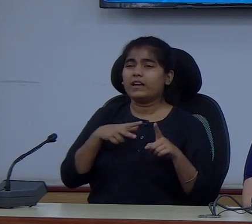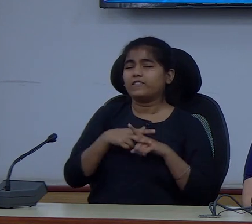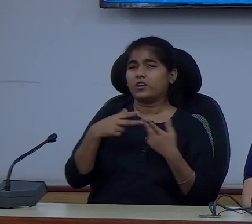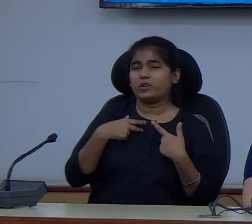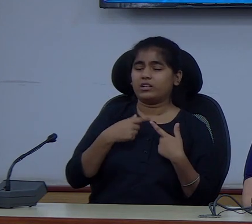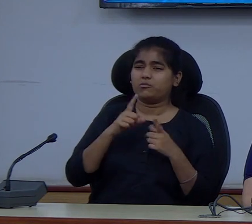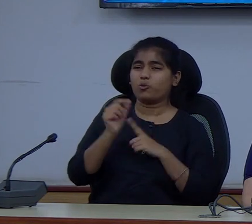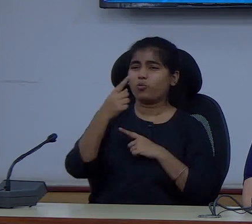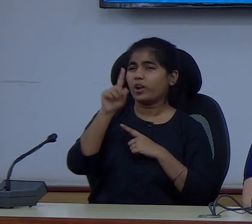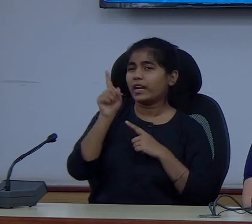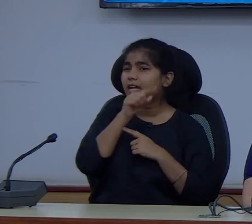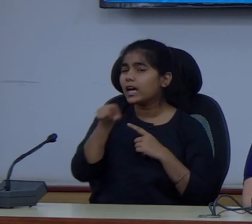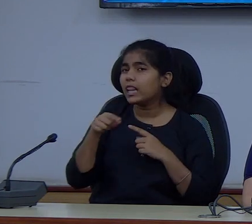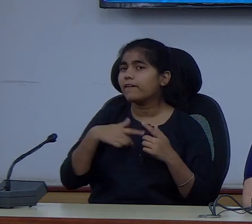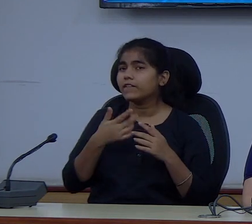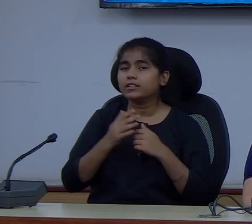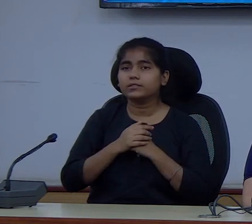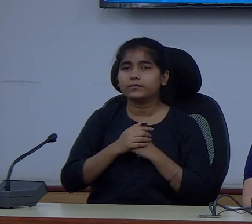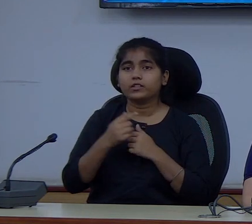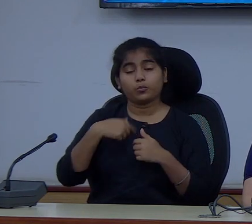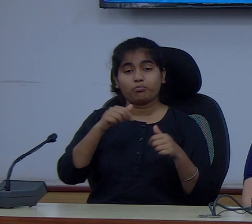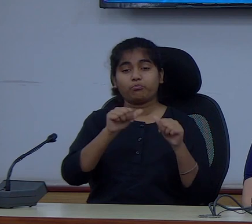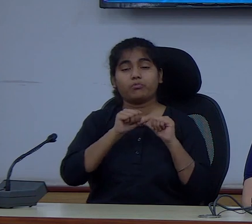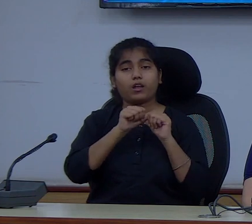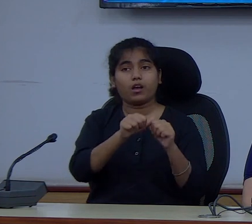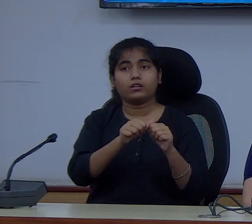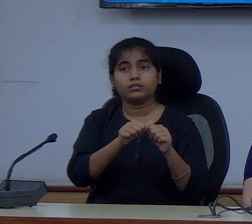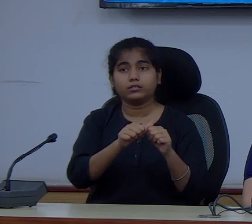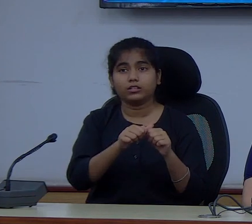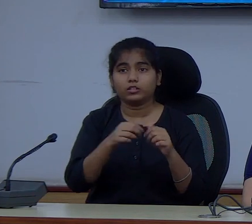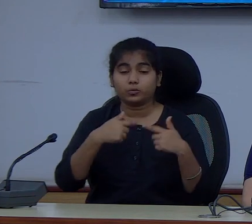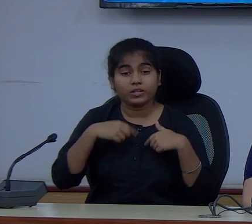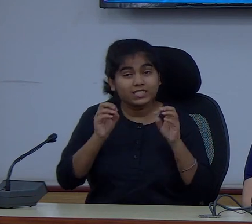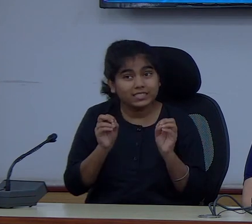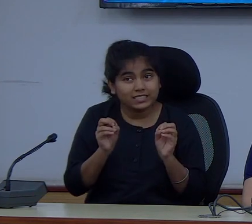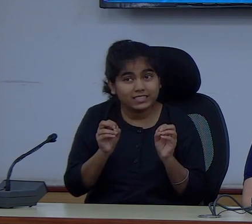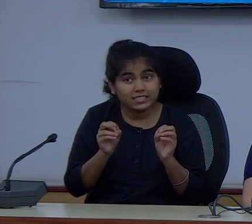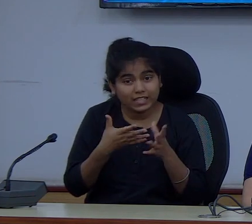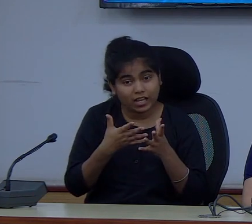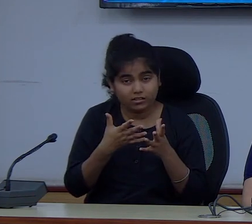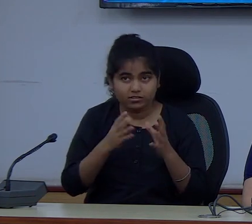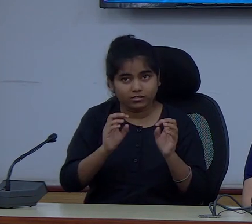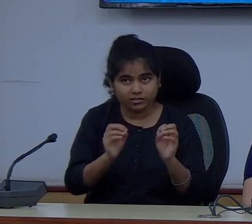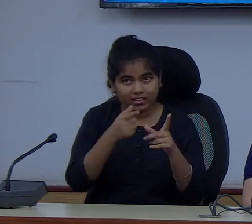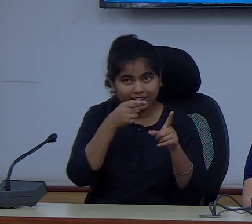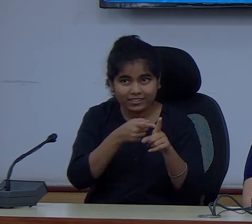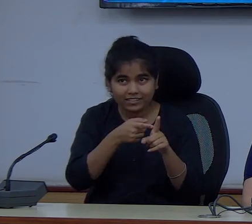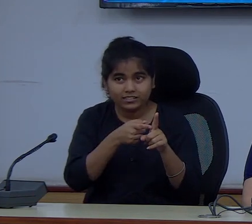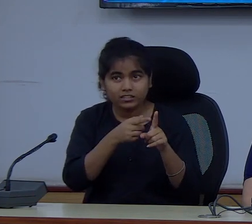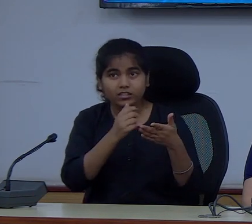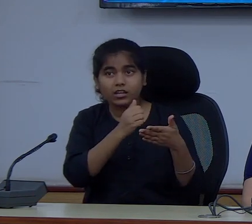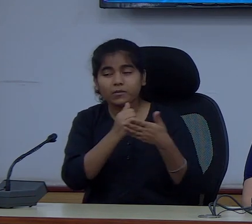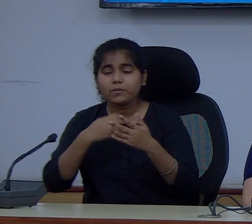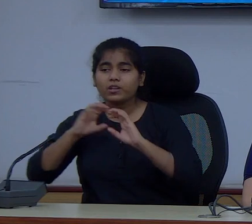हो रहा है तो आप सही हैं। क्योंकि कई बार हम अटकते हैं कि हम सही कर रहे हैं कि नहीं कर रहे हैं, जैसे आप भी पूछ रहे हैं, तो